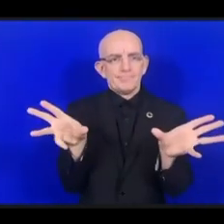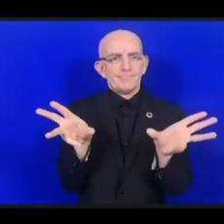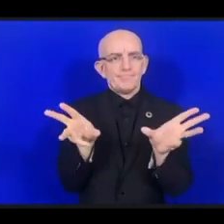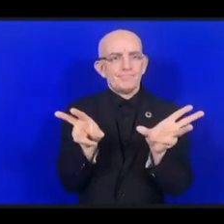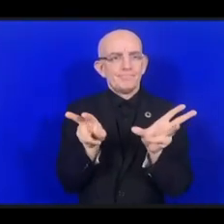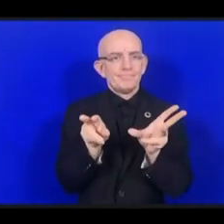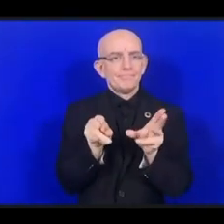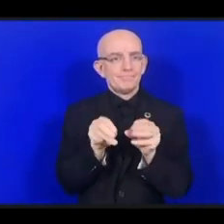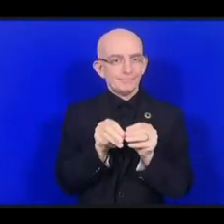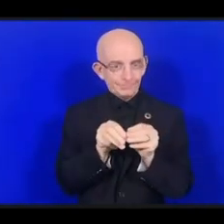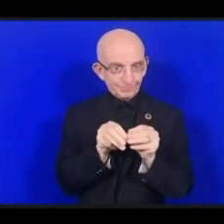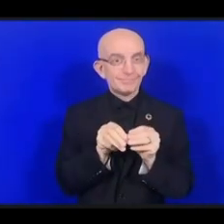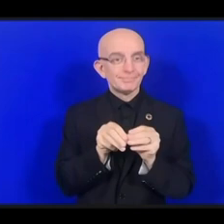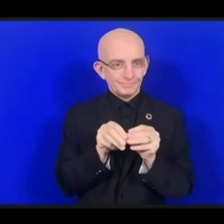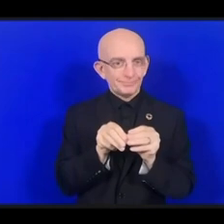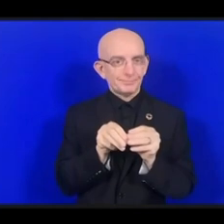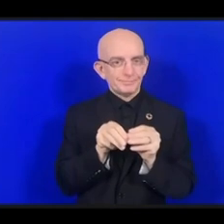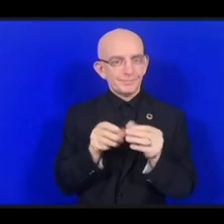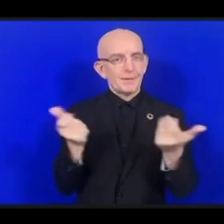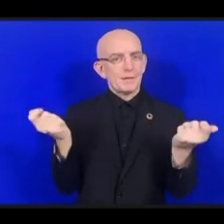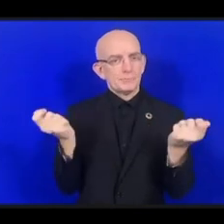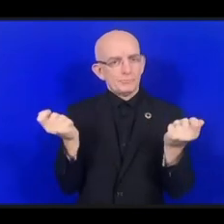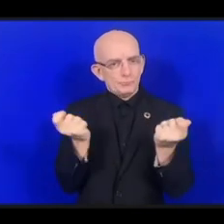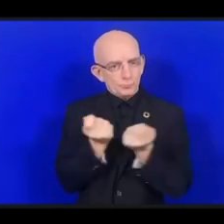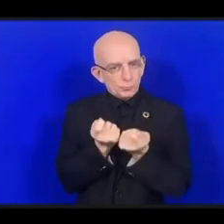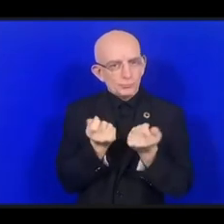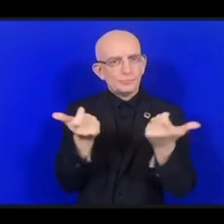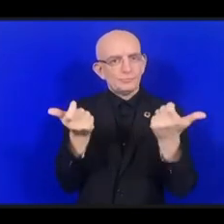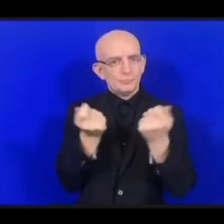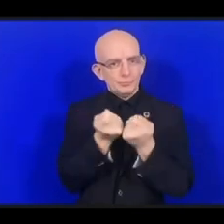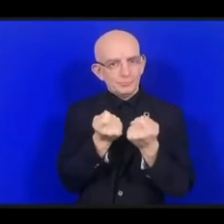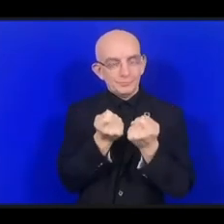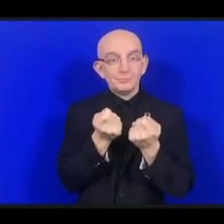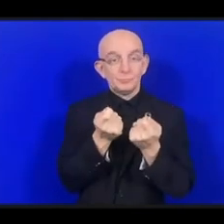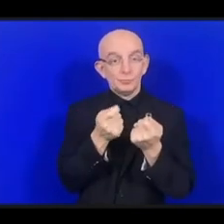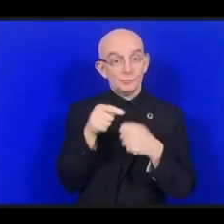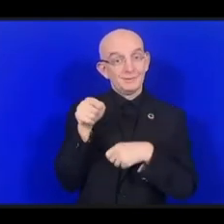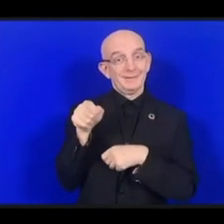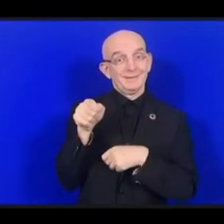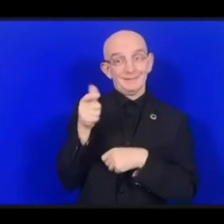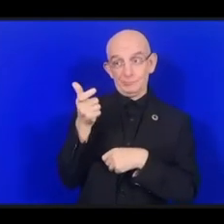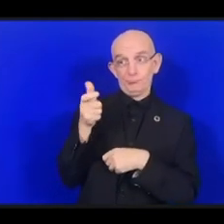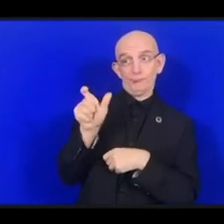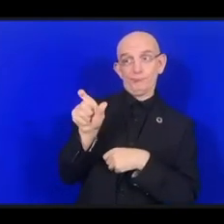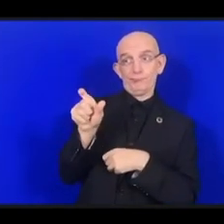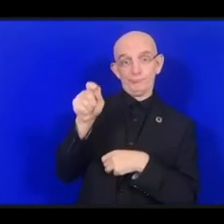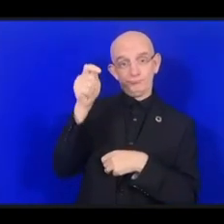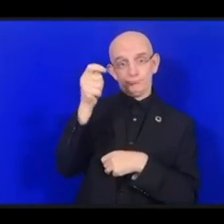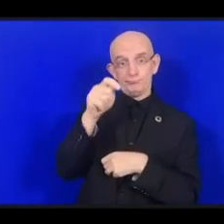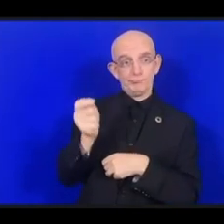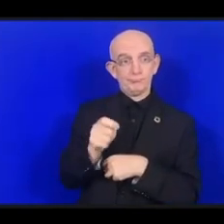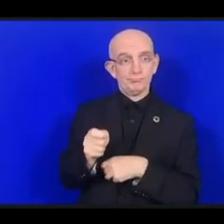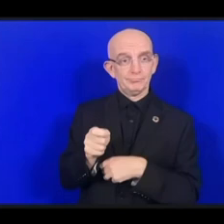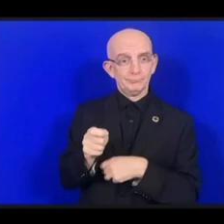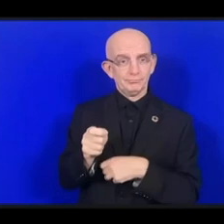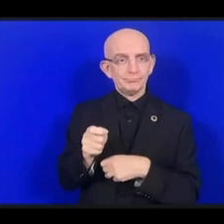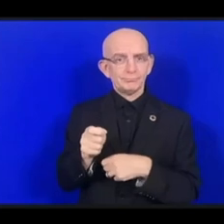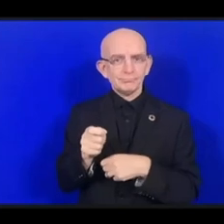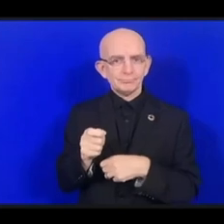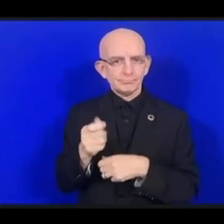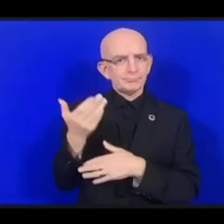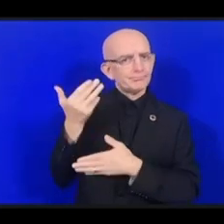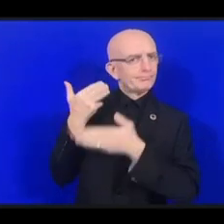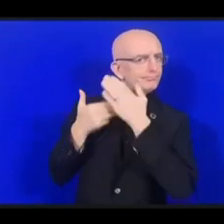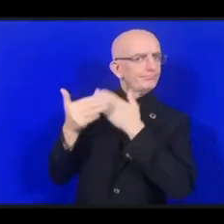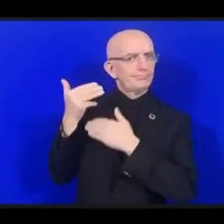ensemble à l'origine ce mot avait une connotation négative puisque il